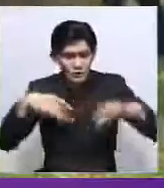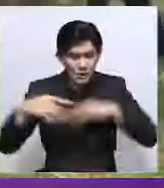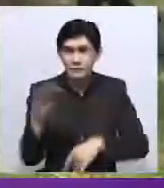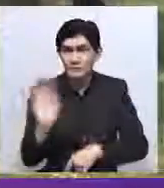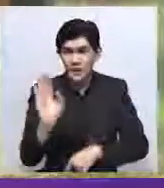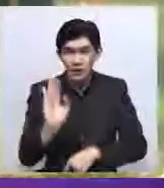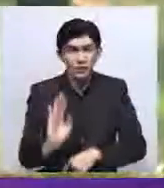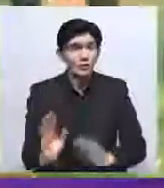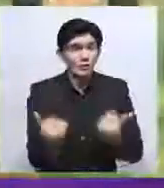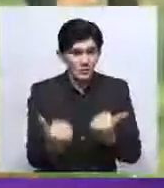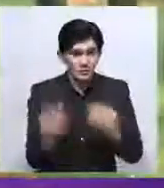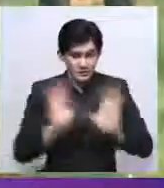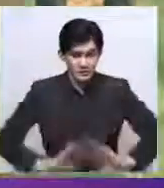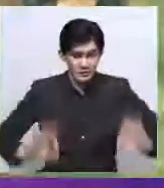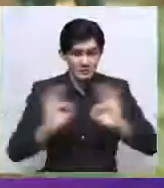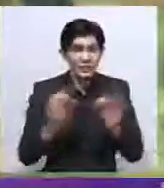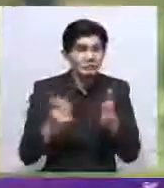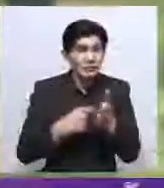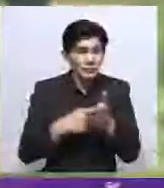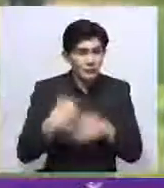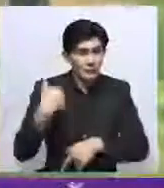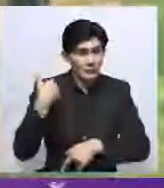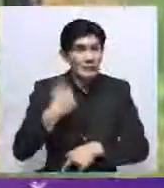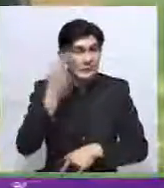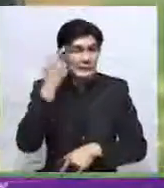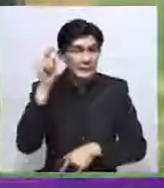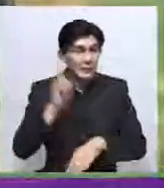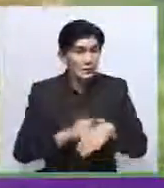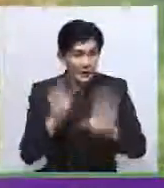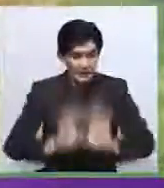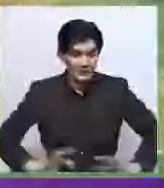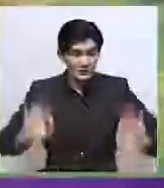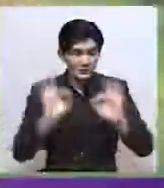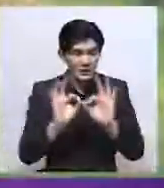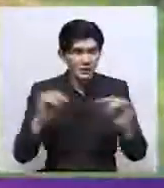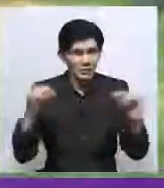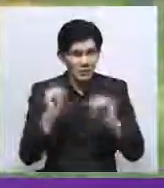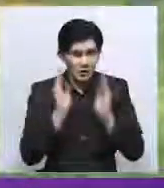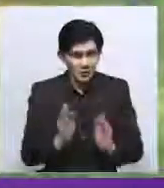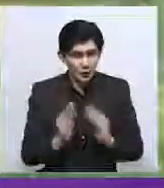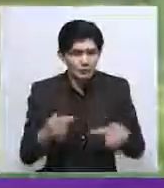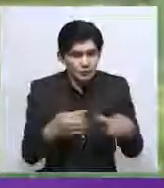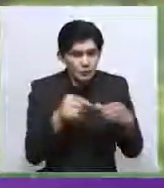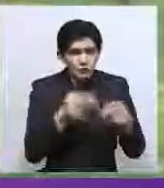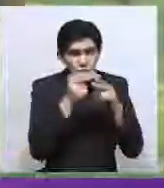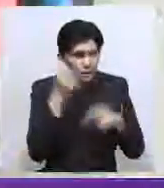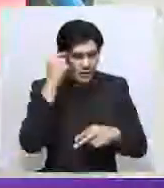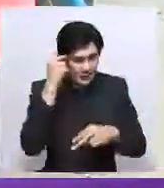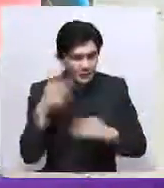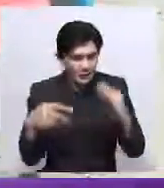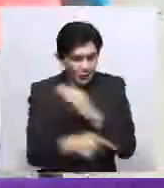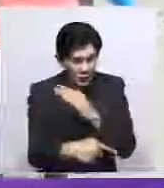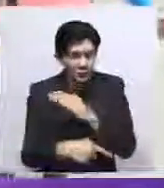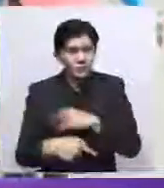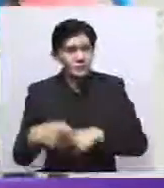แย้งแต่ขอให้พิจารณาด้วยหลักเหตุและผลนึกถึงช่วงเวลาที่เหมาะสมเพื่อไม่ให้บุคคลบางกลุ่มฉวยโอกาสนำ